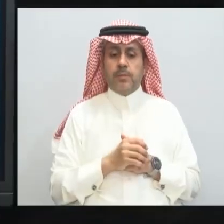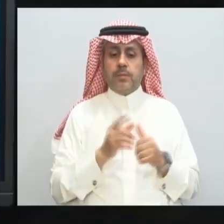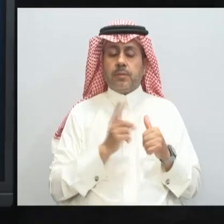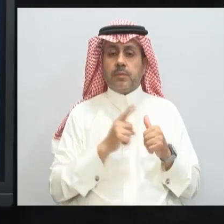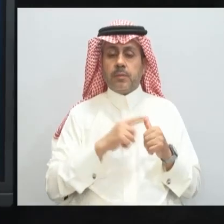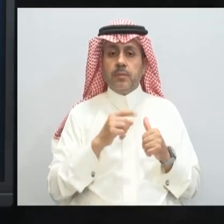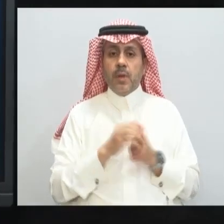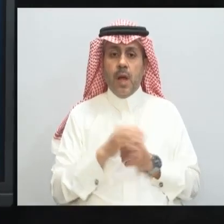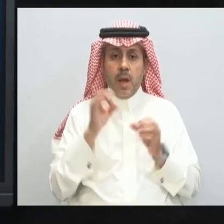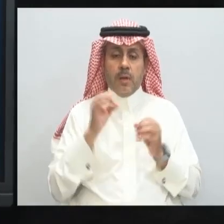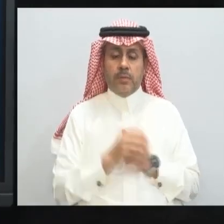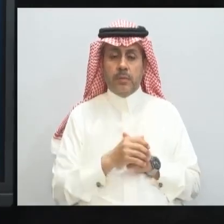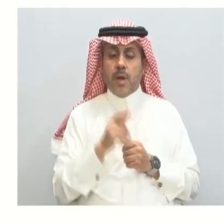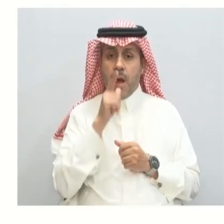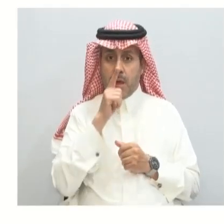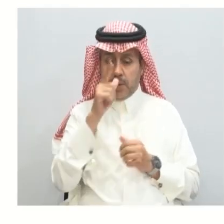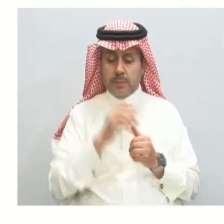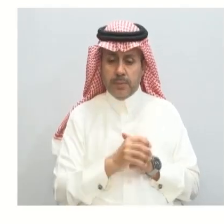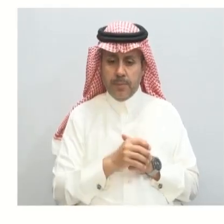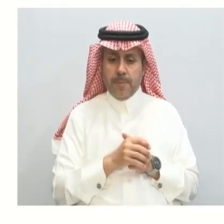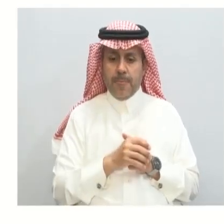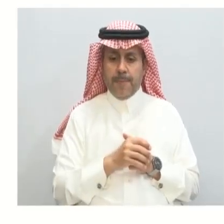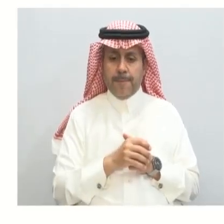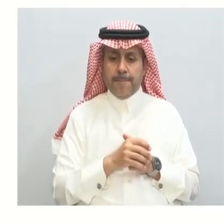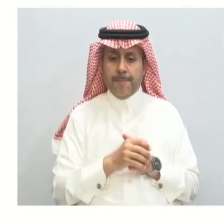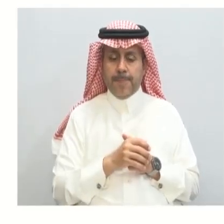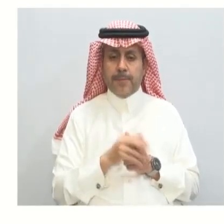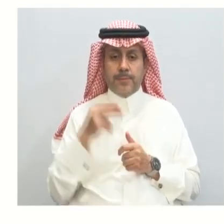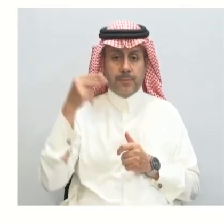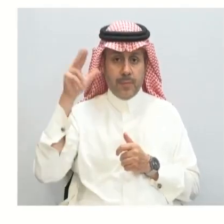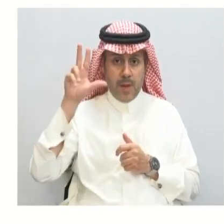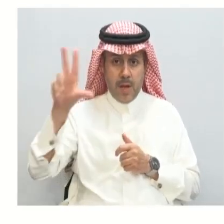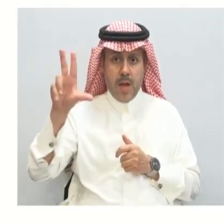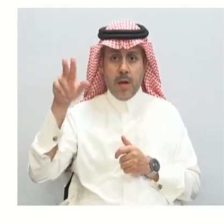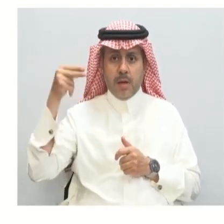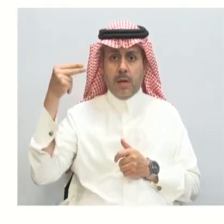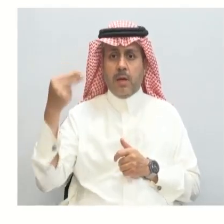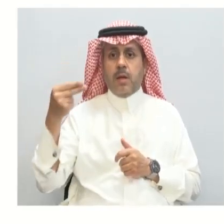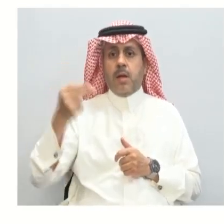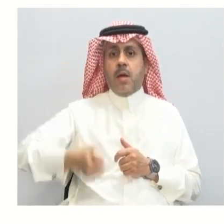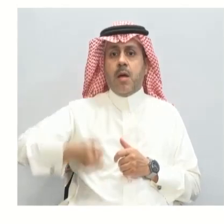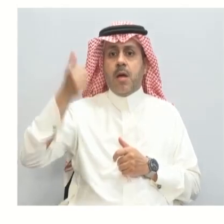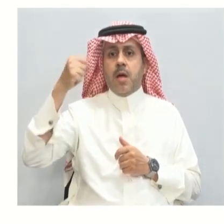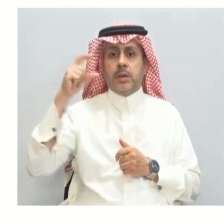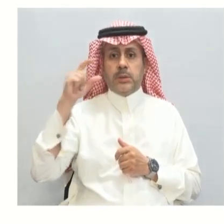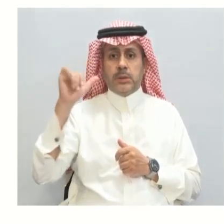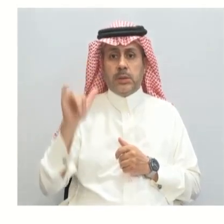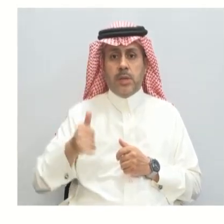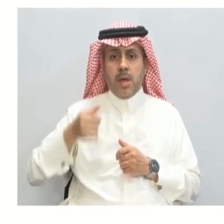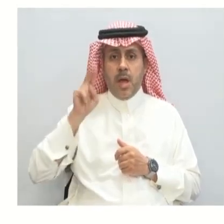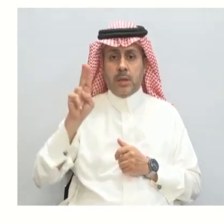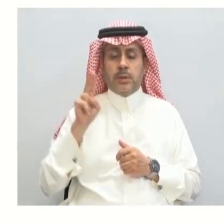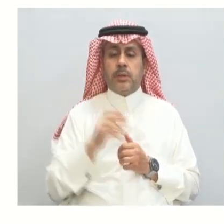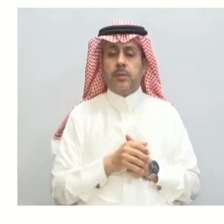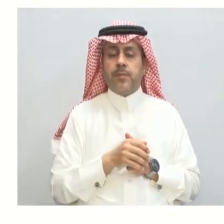فنبه الايه يقول الله عز وجل والعاديات ضبحا ما معنى والعاديات ضبحا ما تفسير هذه الايه اي يقسم